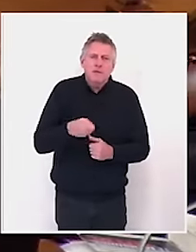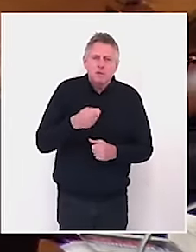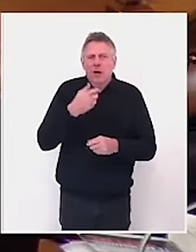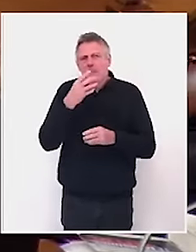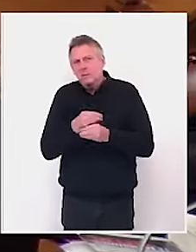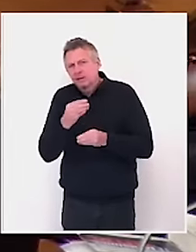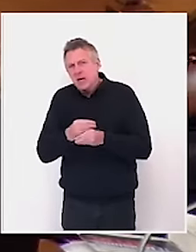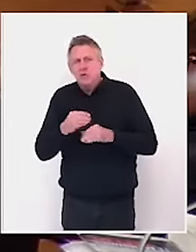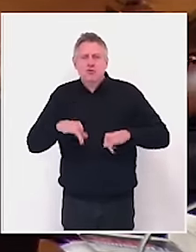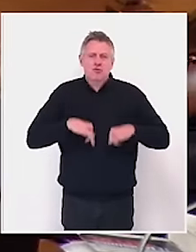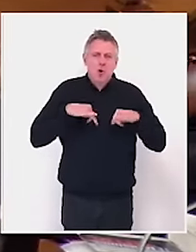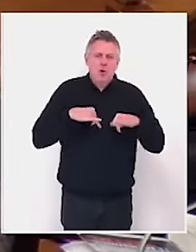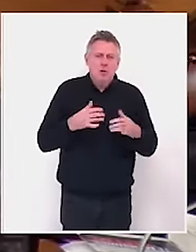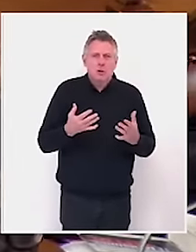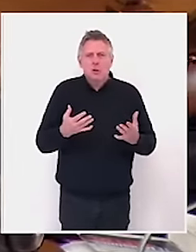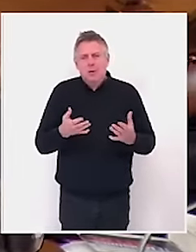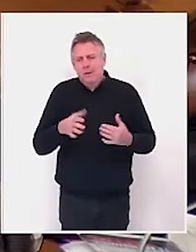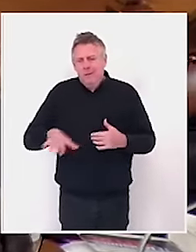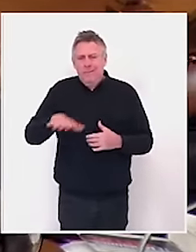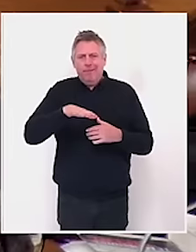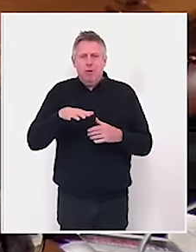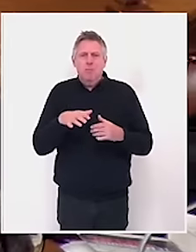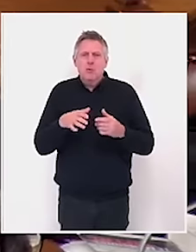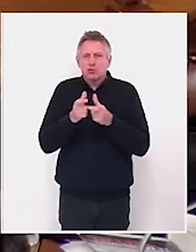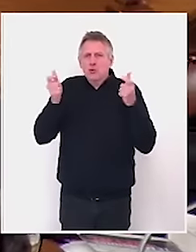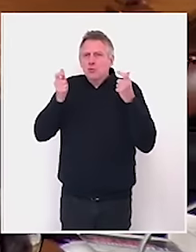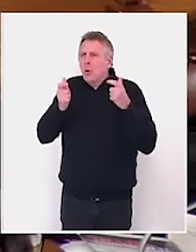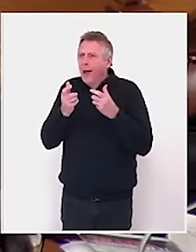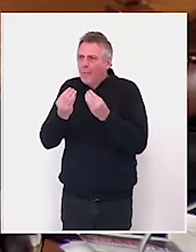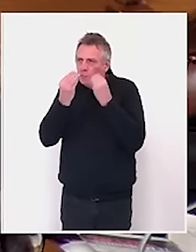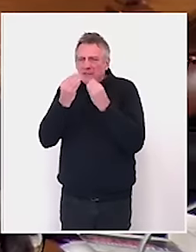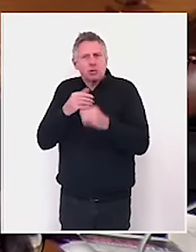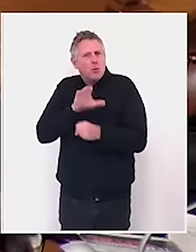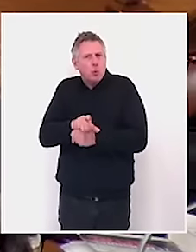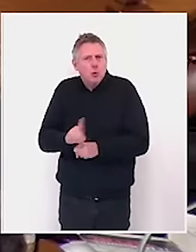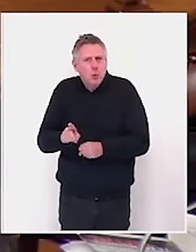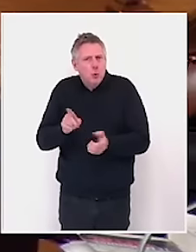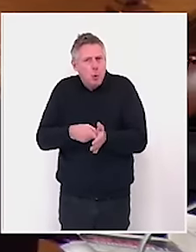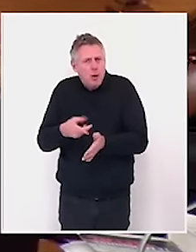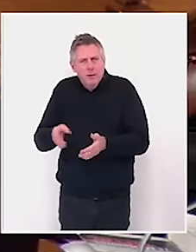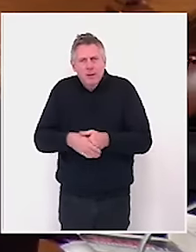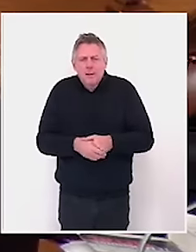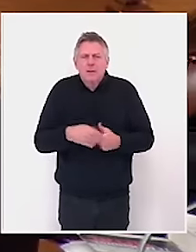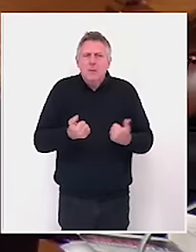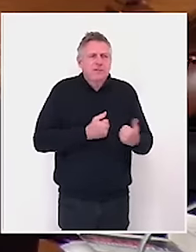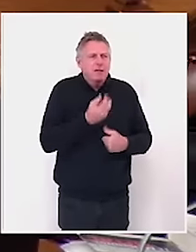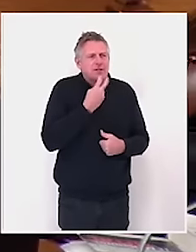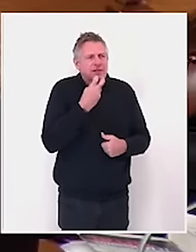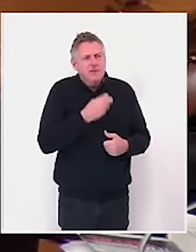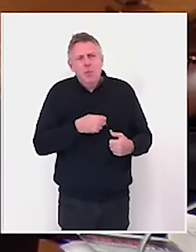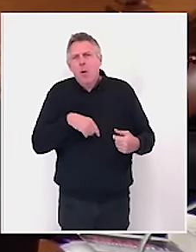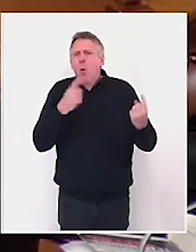des jeunes puissent avoir des structures d'apprentissage. On n'est pas service civique, on n'est pas forcément